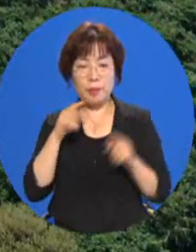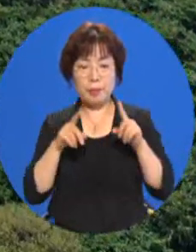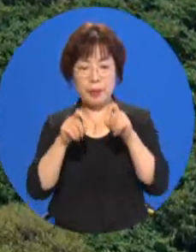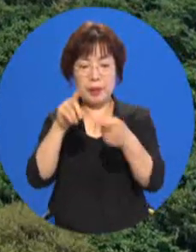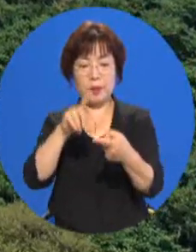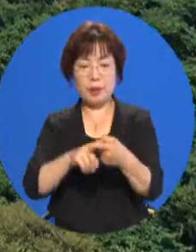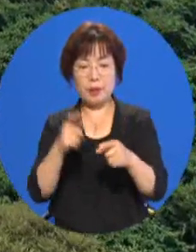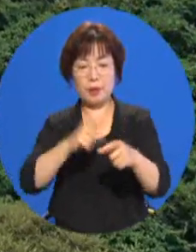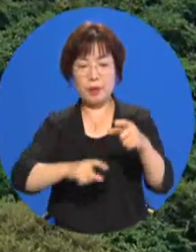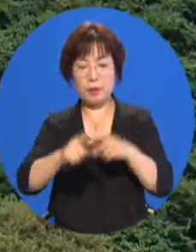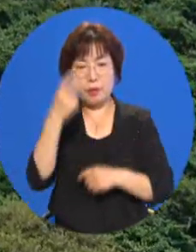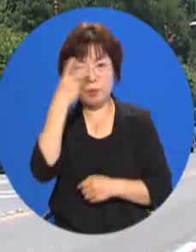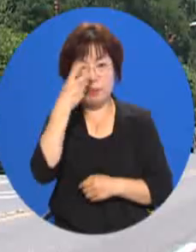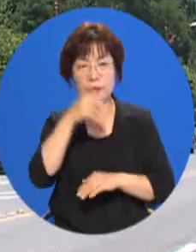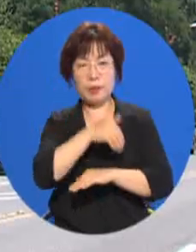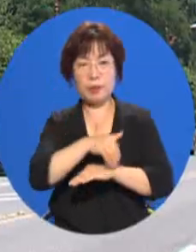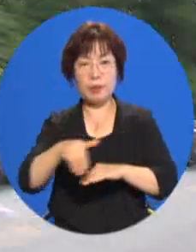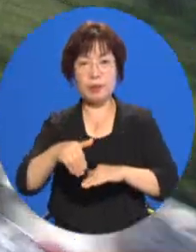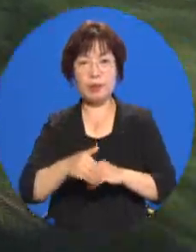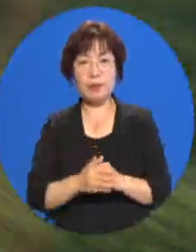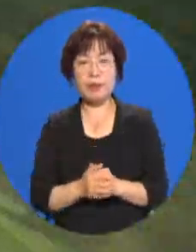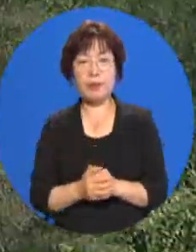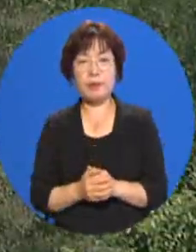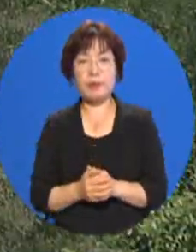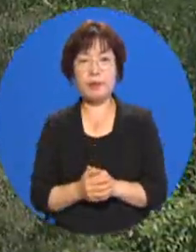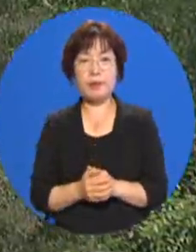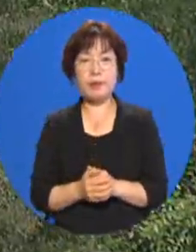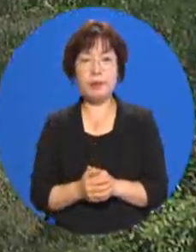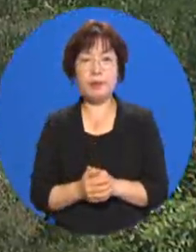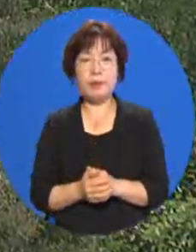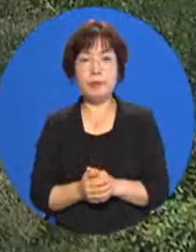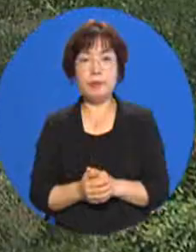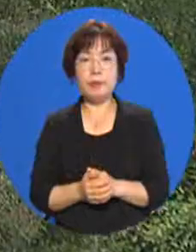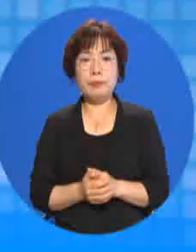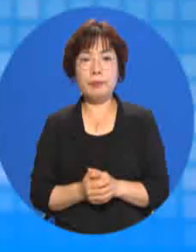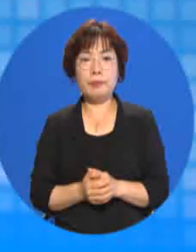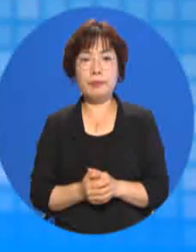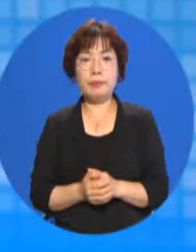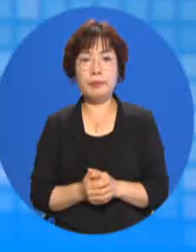등을 추가로 조사할 계획입니다. MBC 뉴스 조희원입니다.